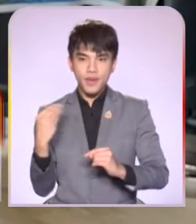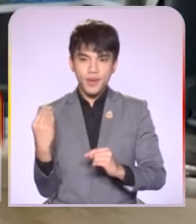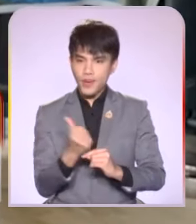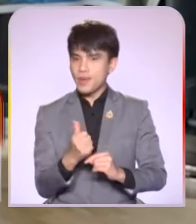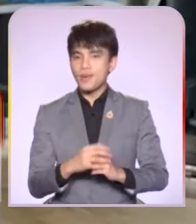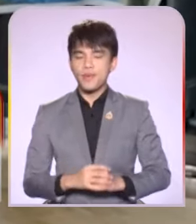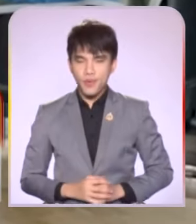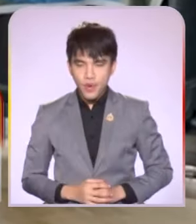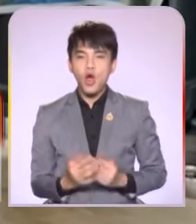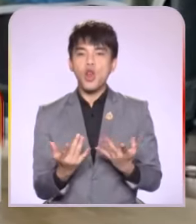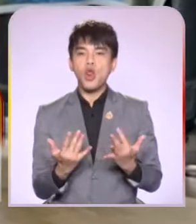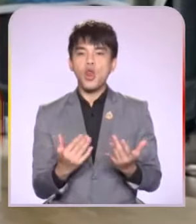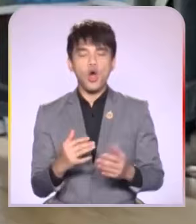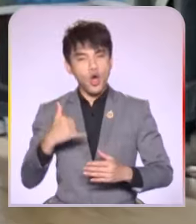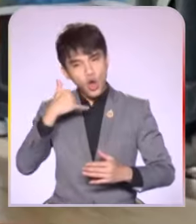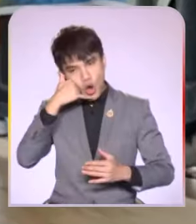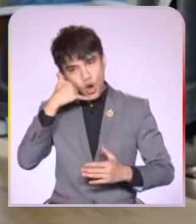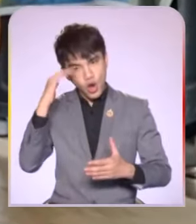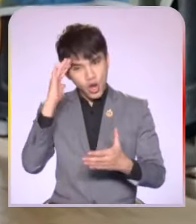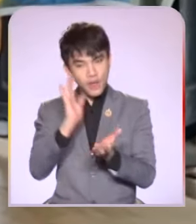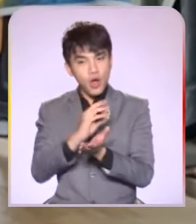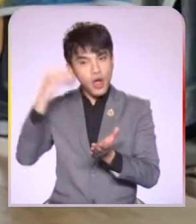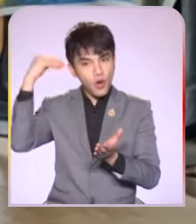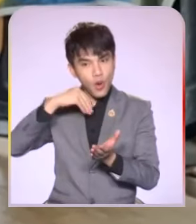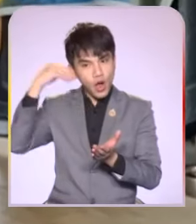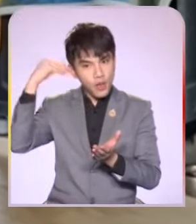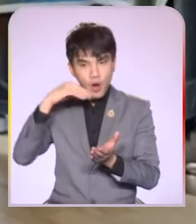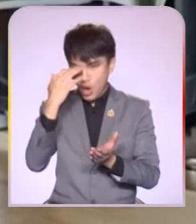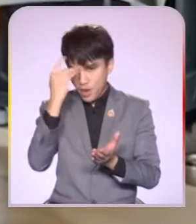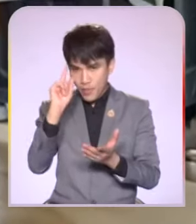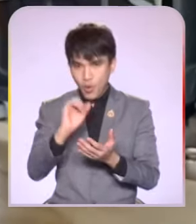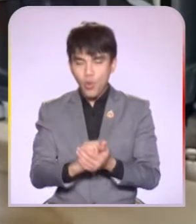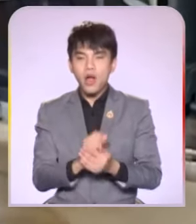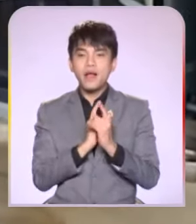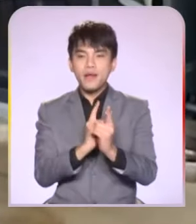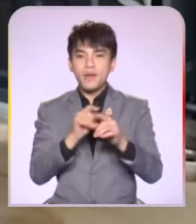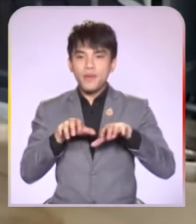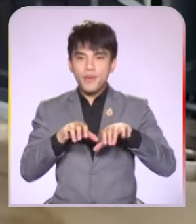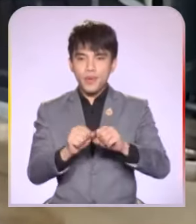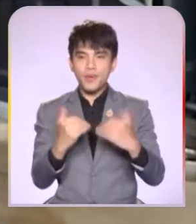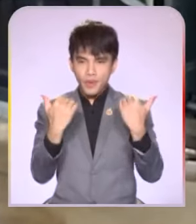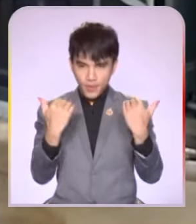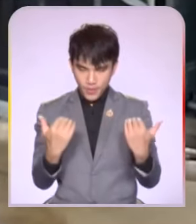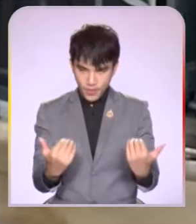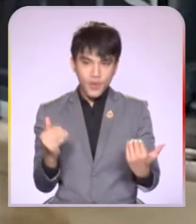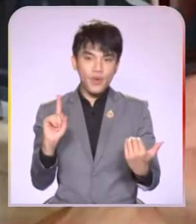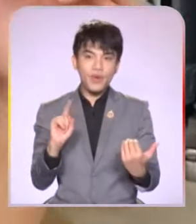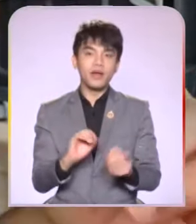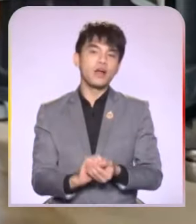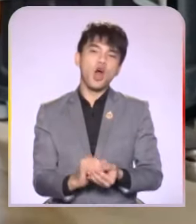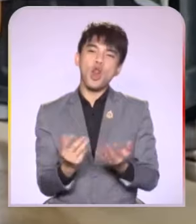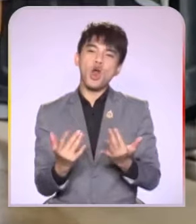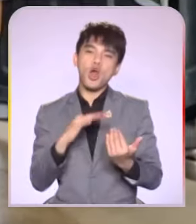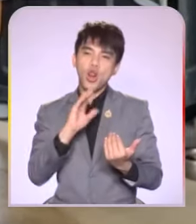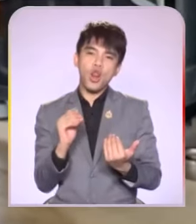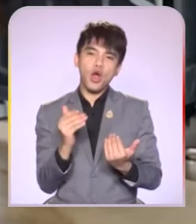ได้ไหมเฝ้ารอเสียงโทรศัพท์จากตำรวจทุกวันเลยเพราะว่าทุกครั้งที่ไปตามคดีที่โรงพักก็จะได้รับคำตอบว่าเดี๋ยวต้องร